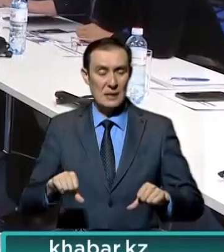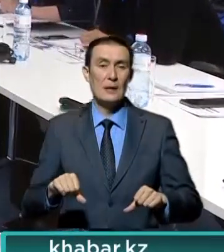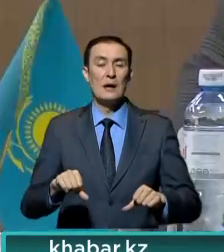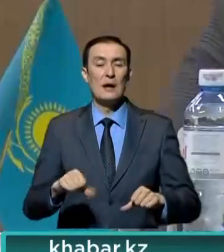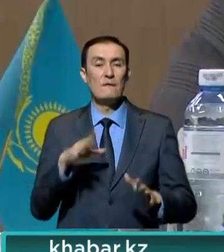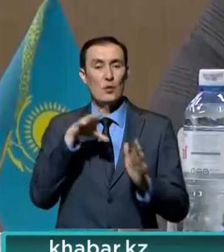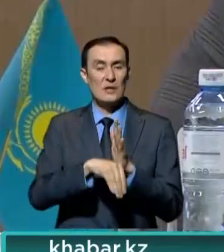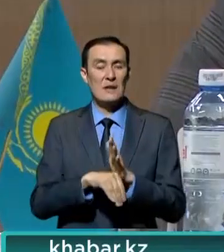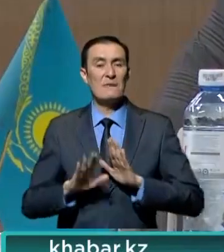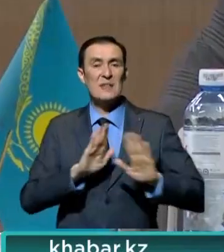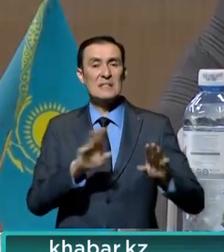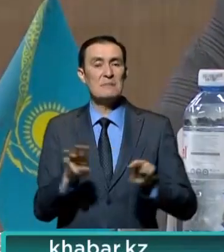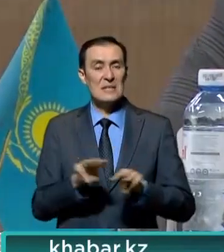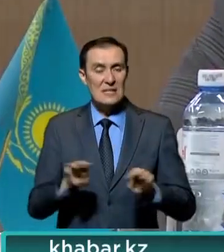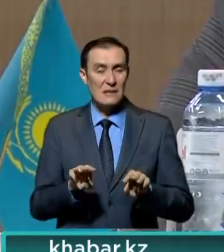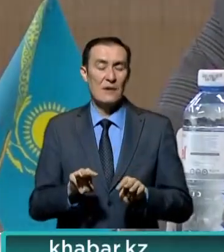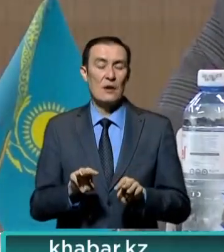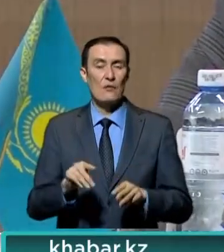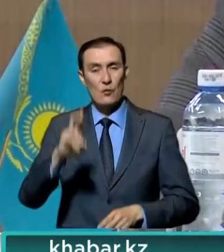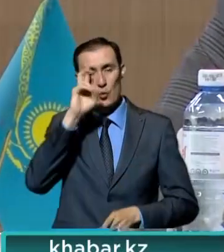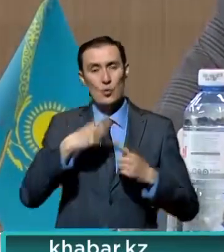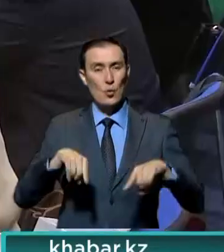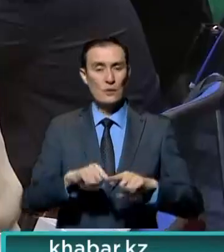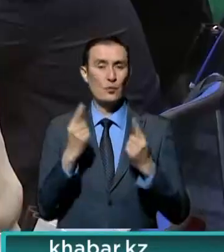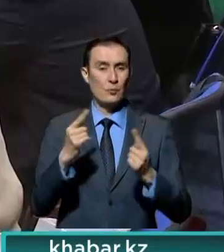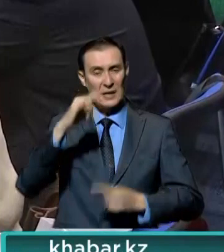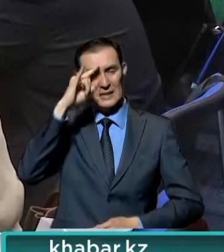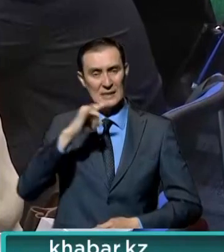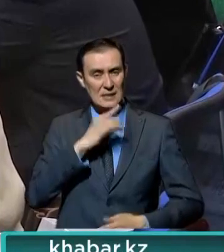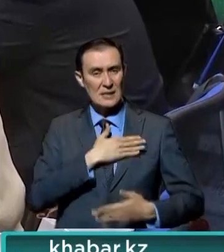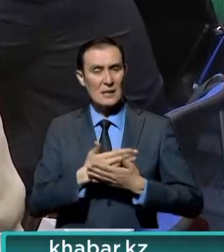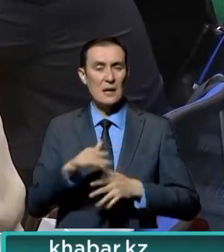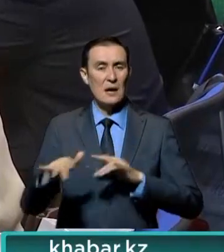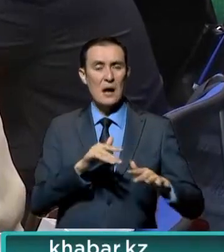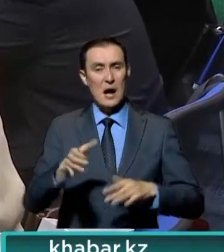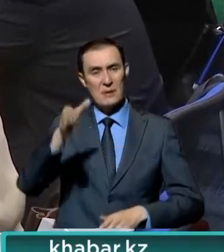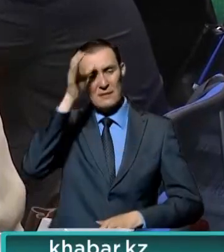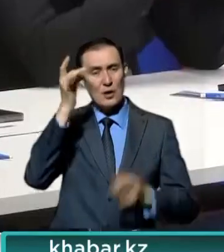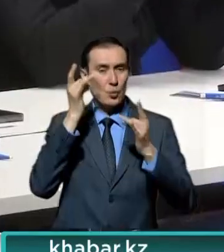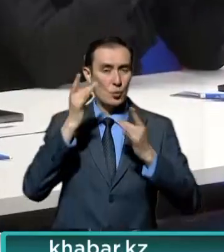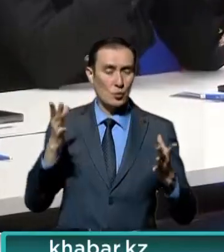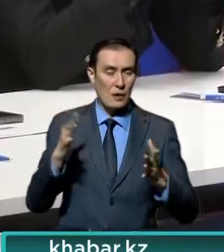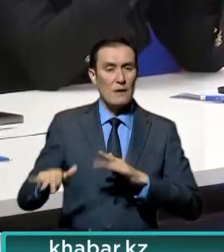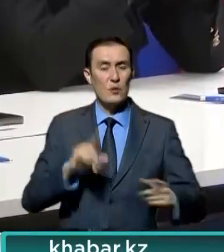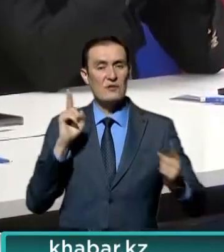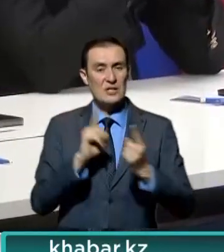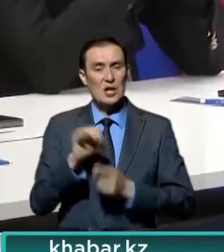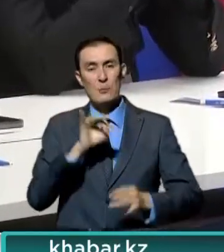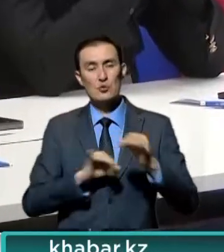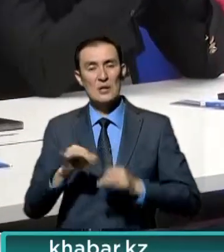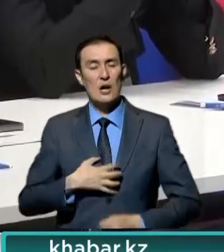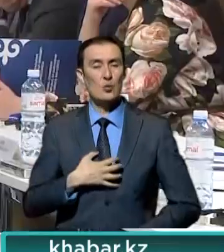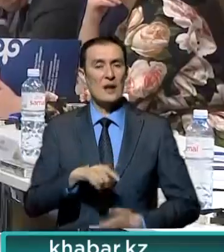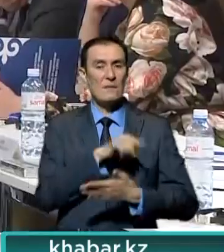известно, в нее входят вице-министры заинтересованных госорганов, видные отечественные деятели образования, науки и культуры. В ходе встречи обсуждались